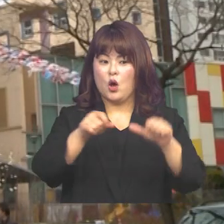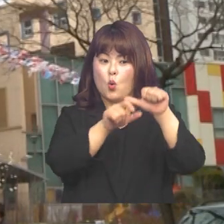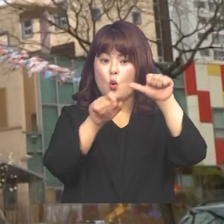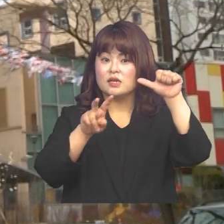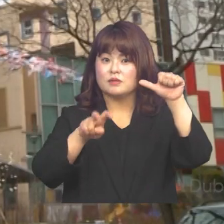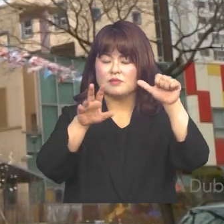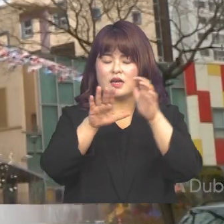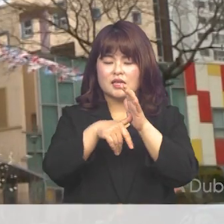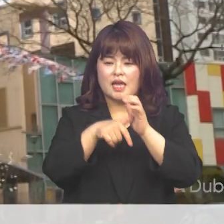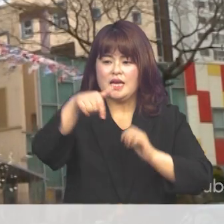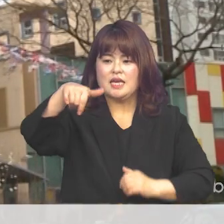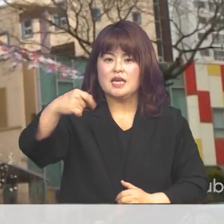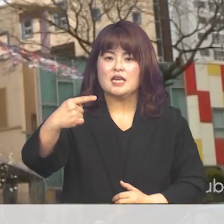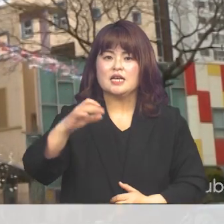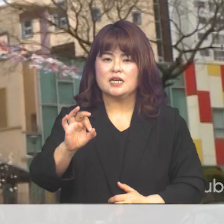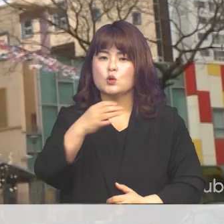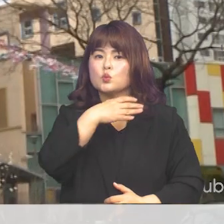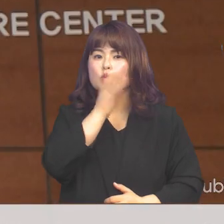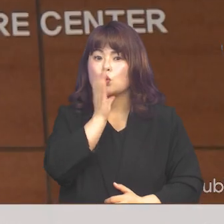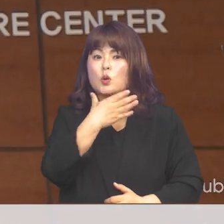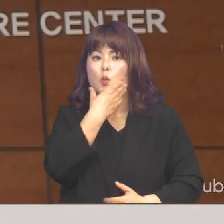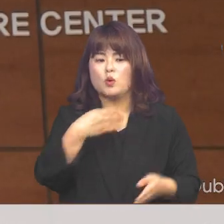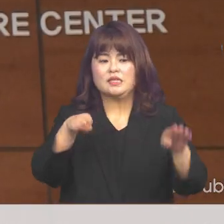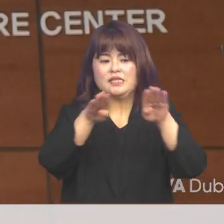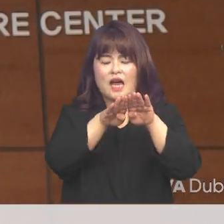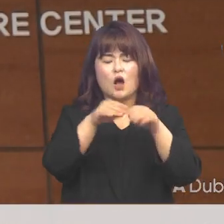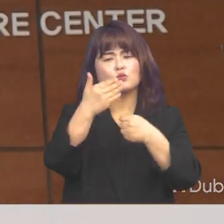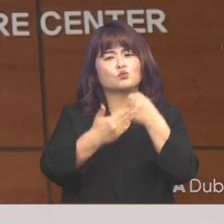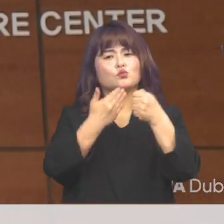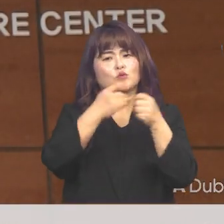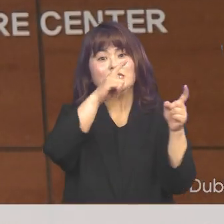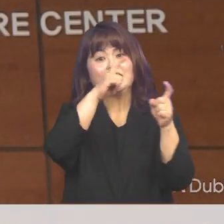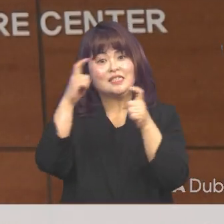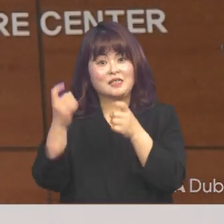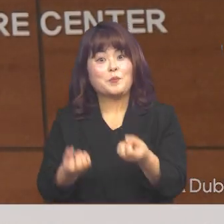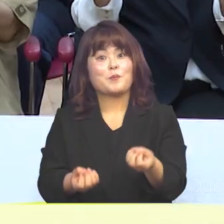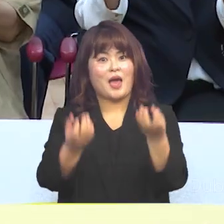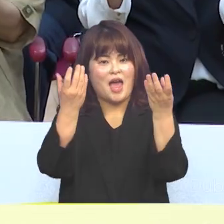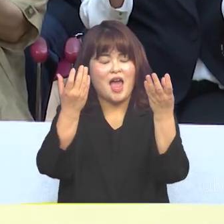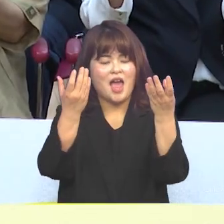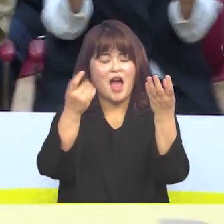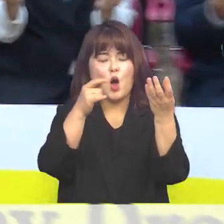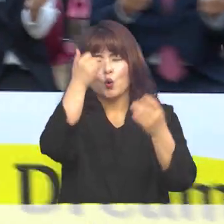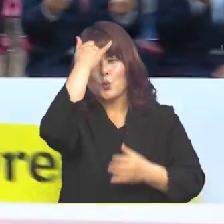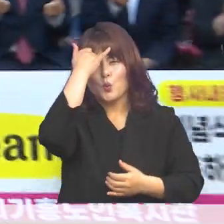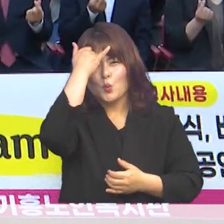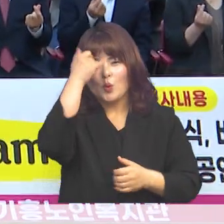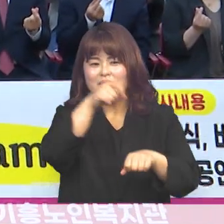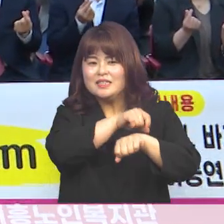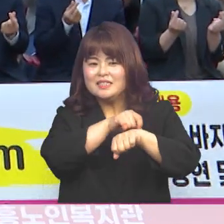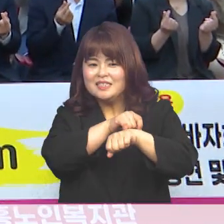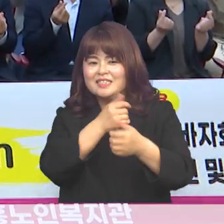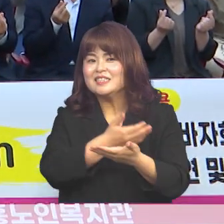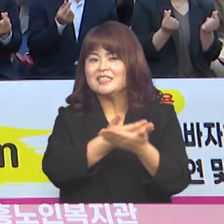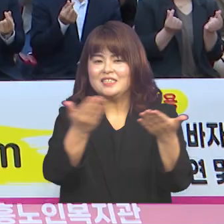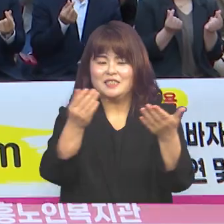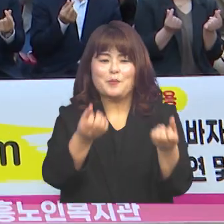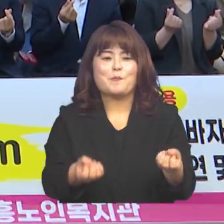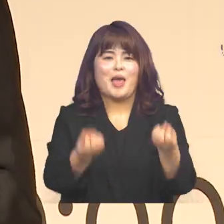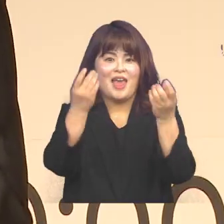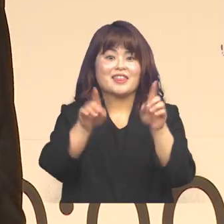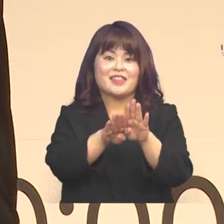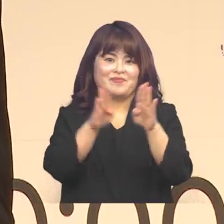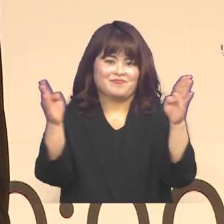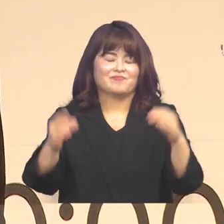지난 24일 용인시 기흥 노인복지관이 개관 9주년을 기념해 2024년 기흥효 행복드림 행사를